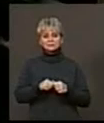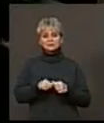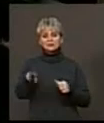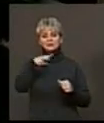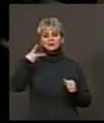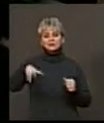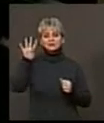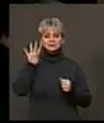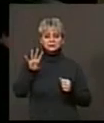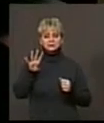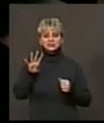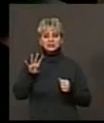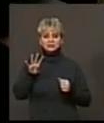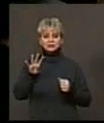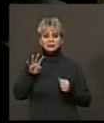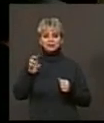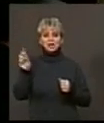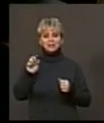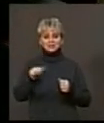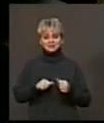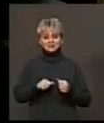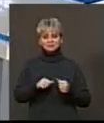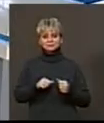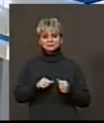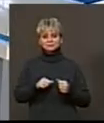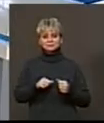Елена Рябжанова, Сергей Вишняков, Дон-24, Батайск.